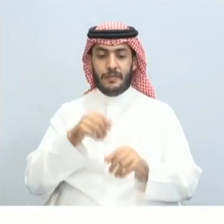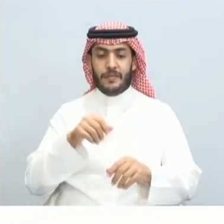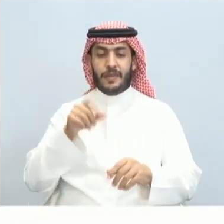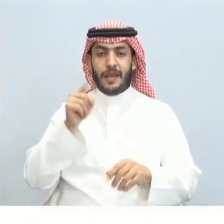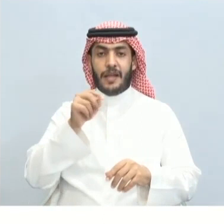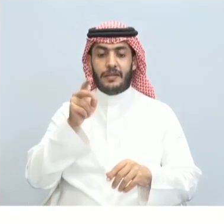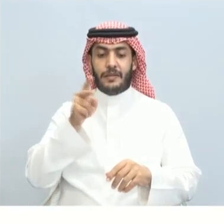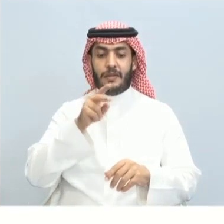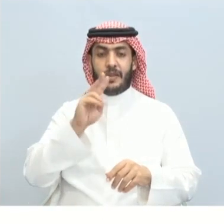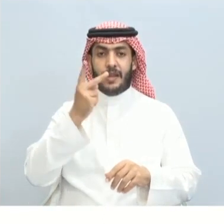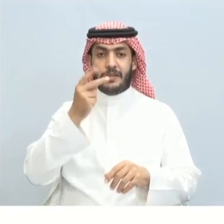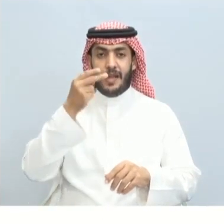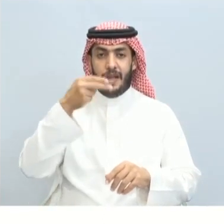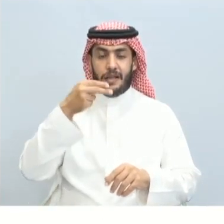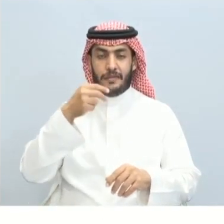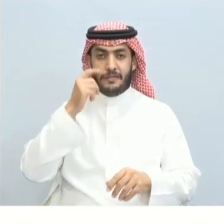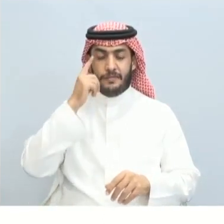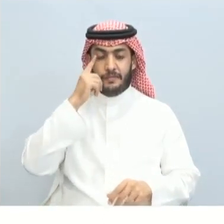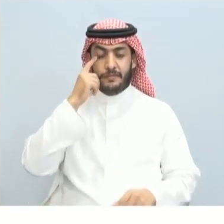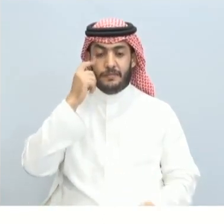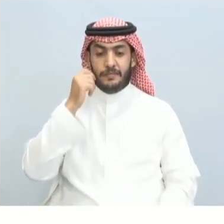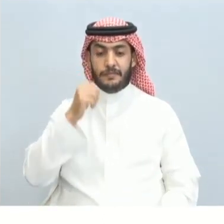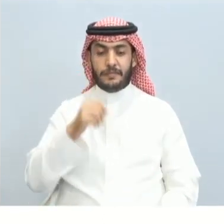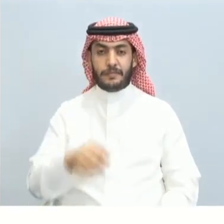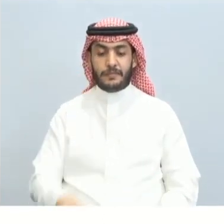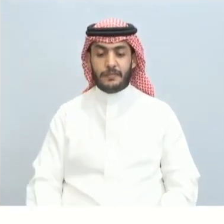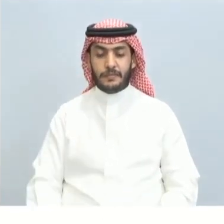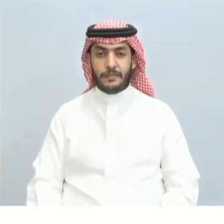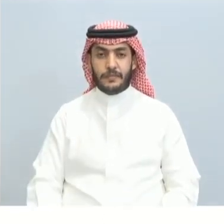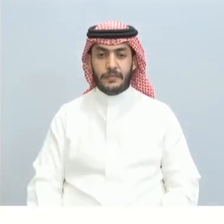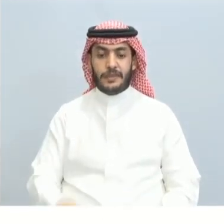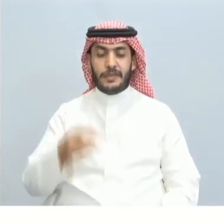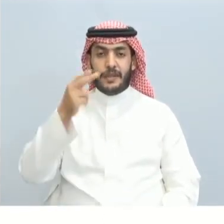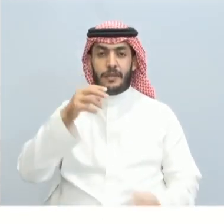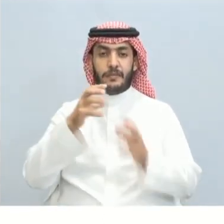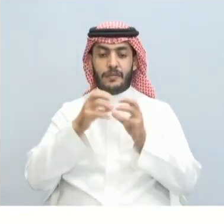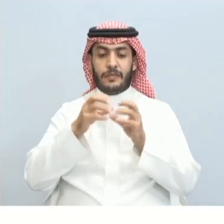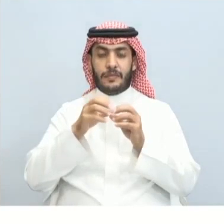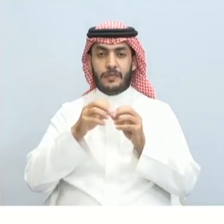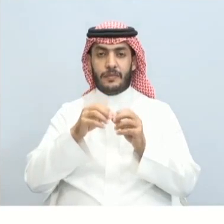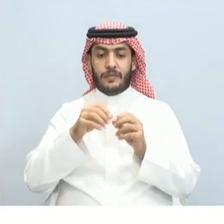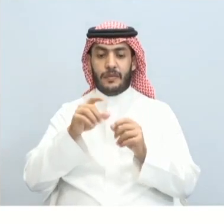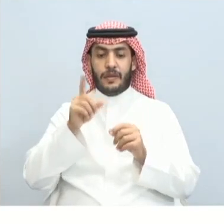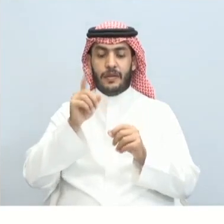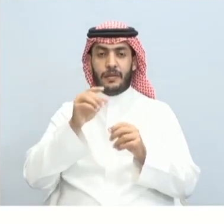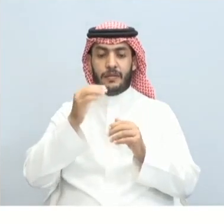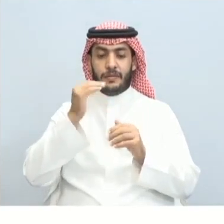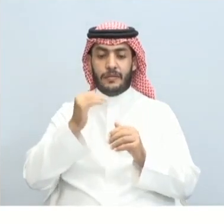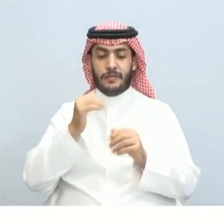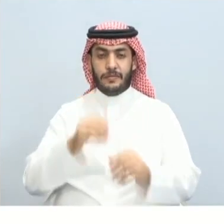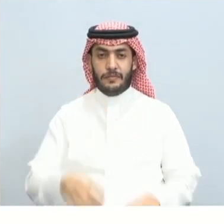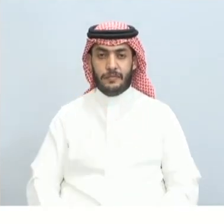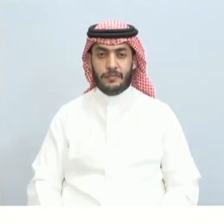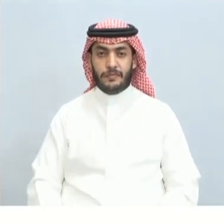هي راء تساوي 12 في عين عين تمثل ماذا تمثل عدد العلب وراء تمثل ما